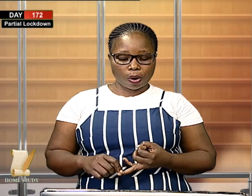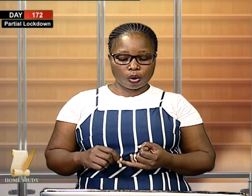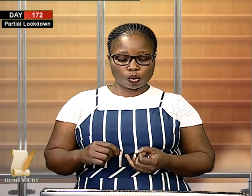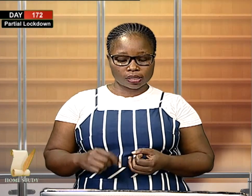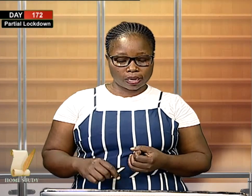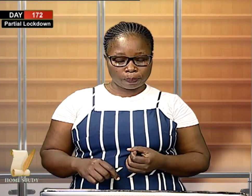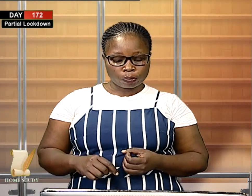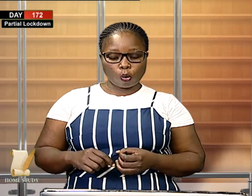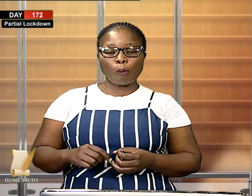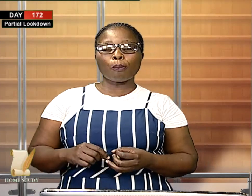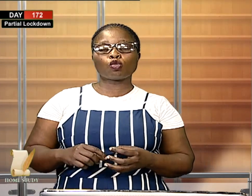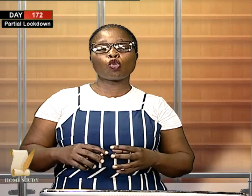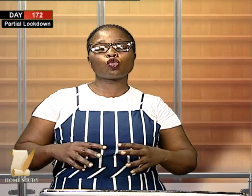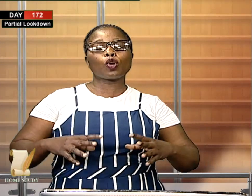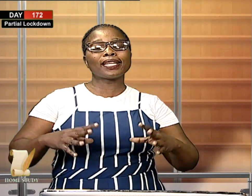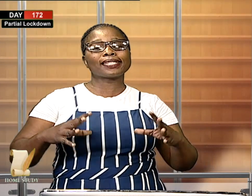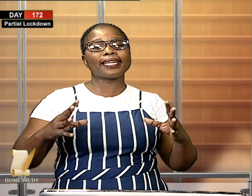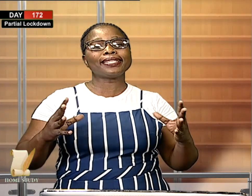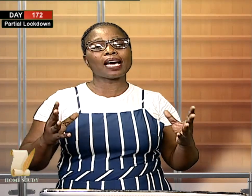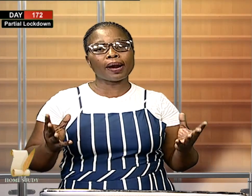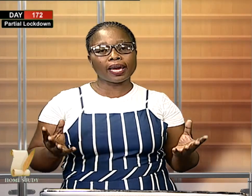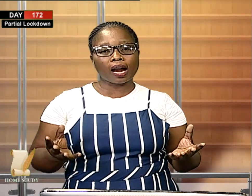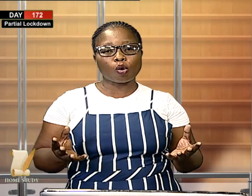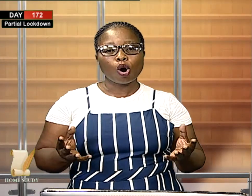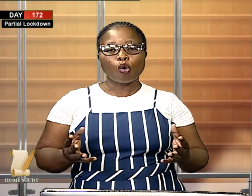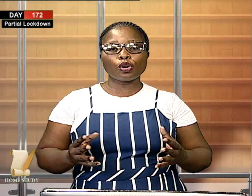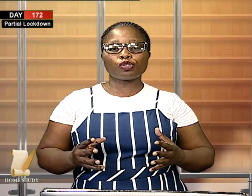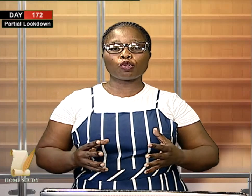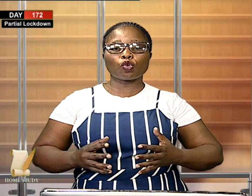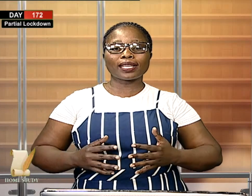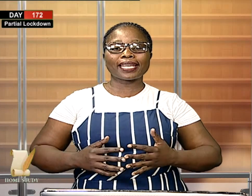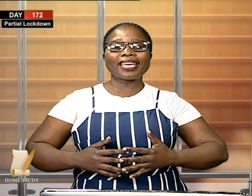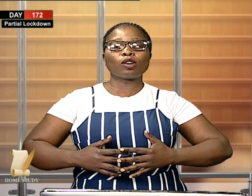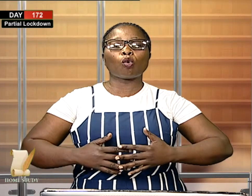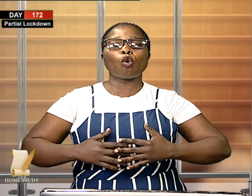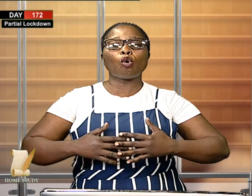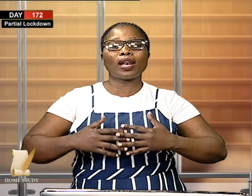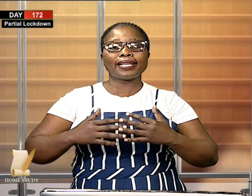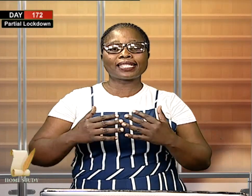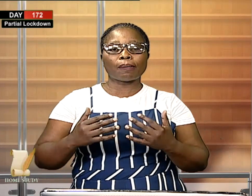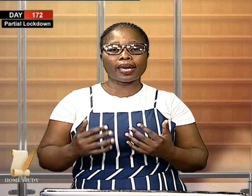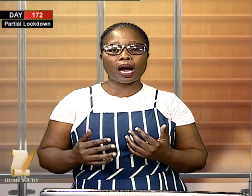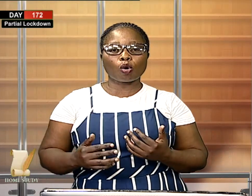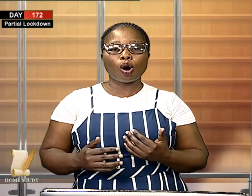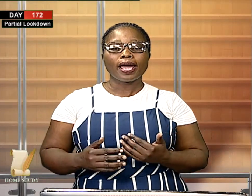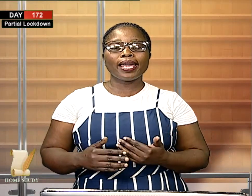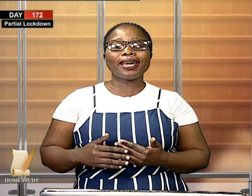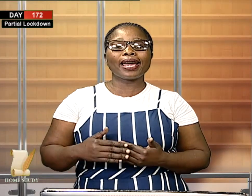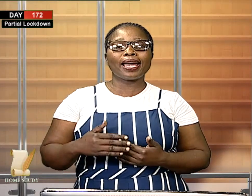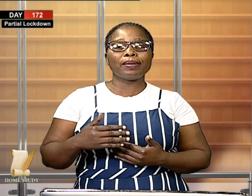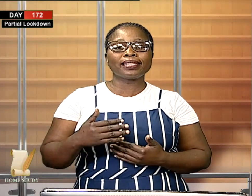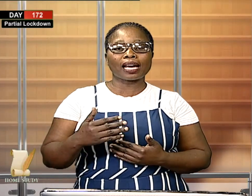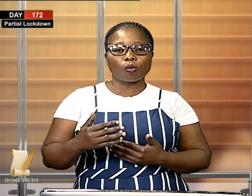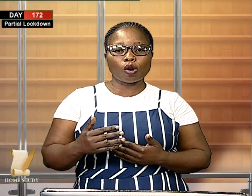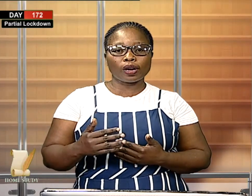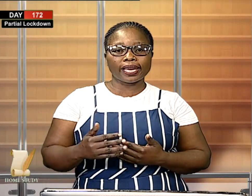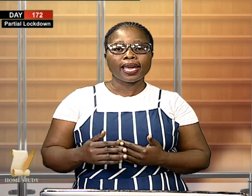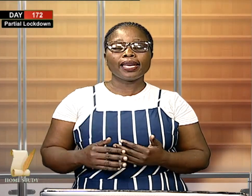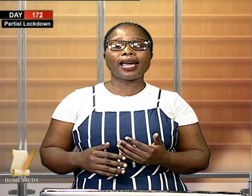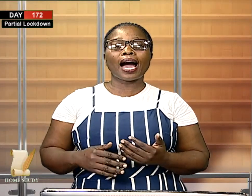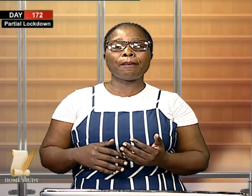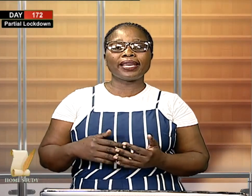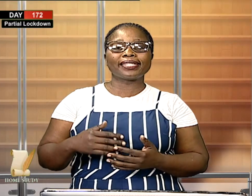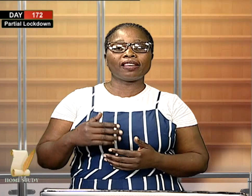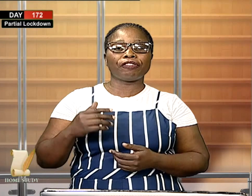lamamaki ngekwekuthi uthuthukise indzaba yakho uyithuthukise ikhule indzaba yakho ingemi